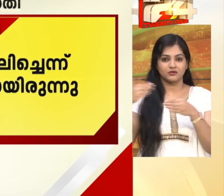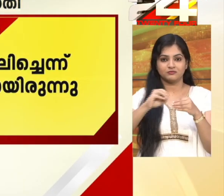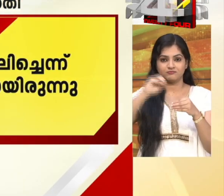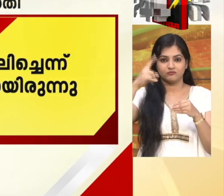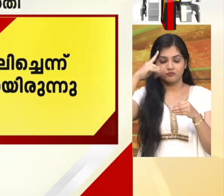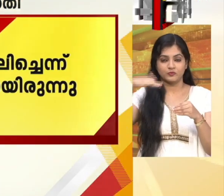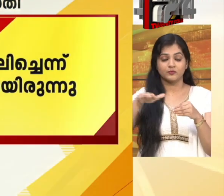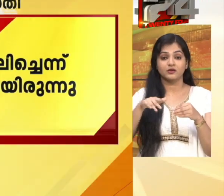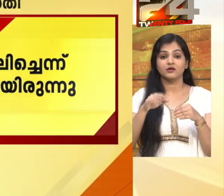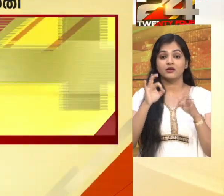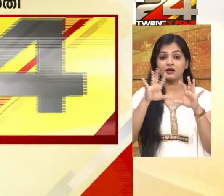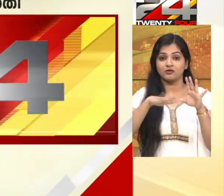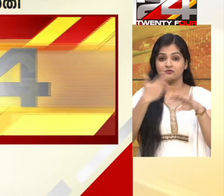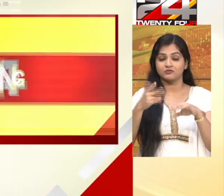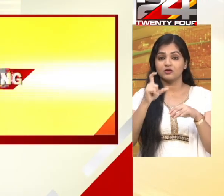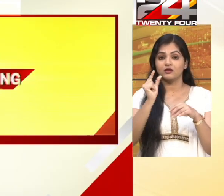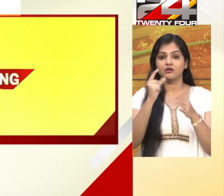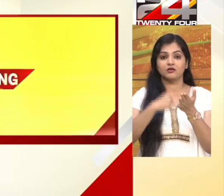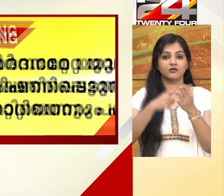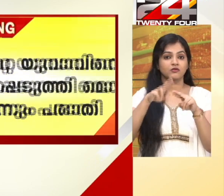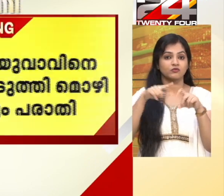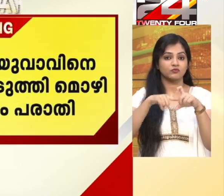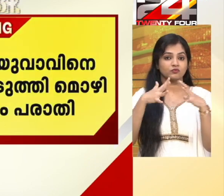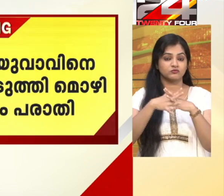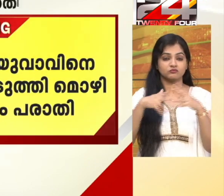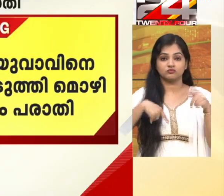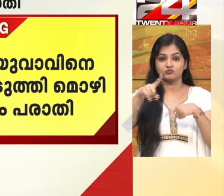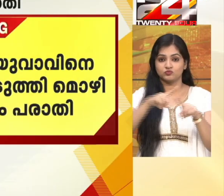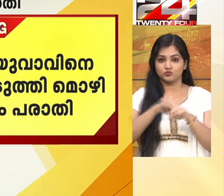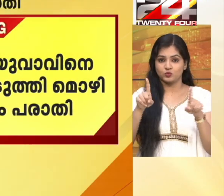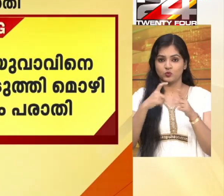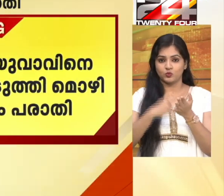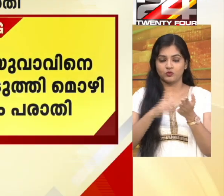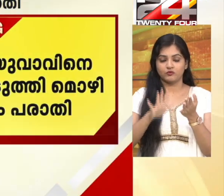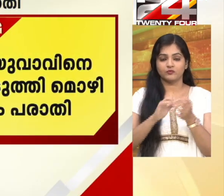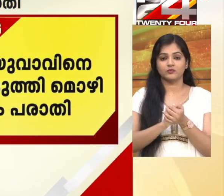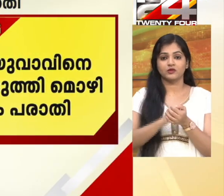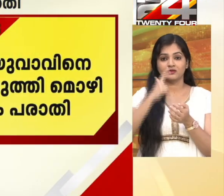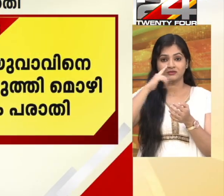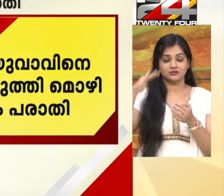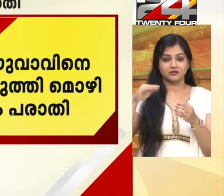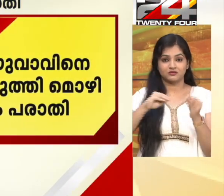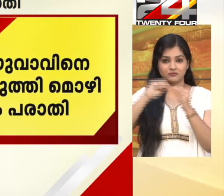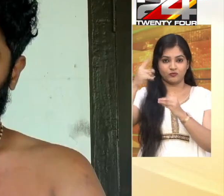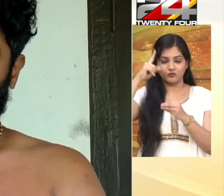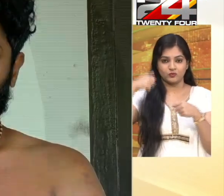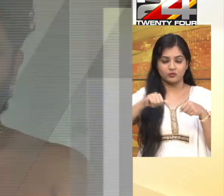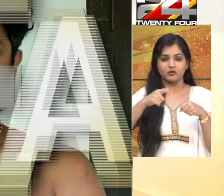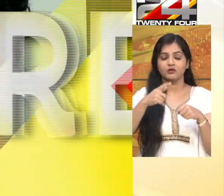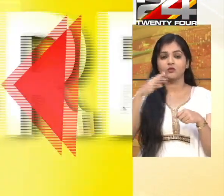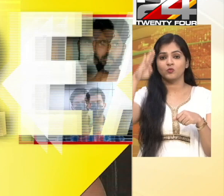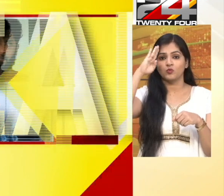അത് കർഫ്യൂ നിലനിൽക്കുന്ന സമയമാണ് ആ സമയം സഹോദരിയെ വീട്ടിൽ കൊണ്ടുചെന്ന് വിടുന്നതിന് വേണ്ടി പോകുന്നു ആ സമയം പോലീസ് മറുഭാഗത്ത് നിൽപ്പുണ്ടായിരുന്നു കൈ